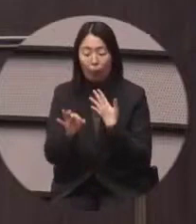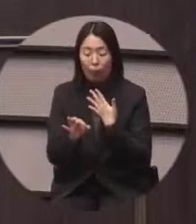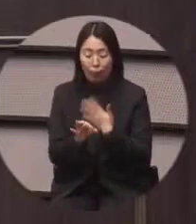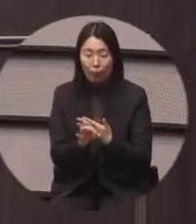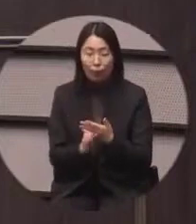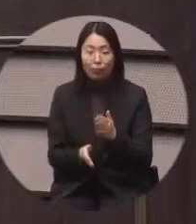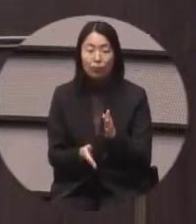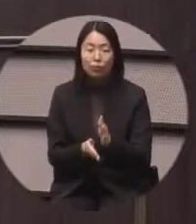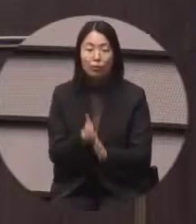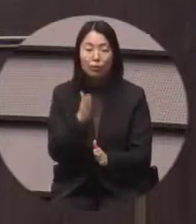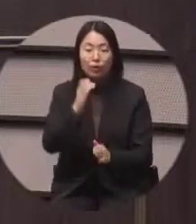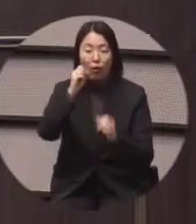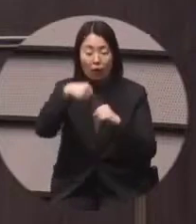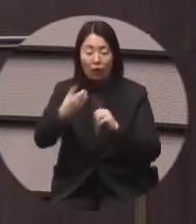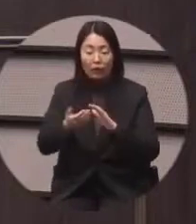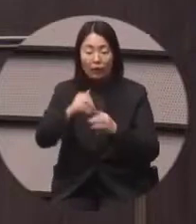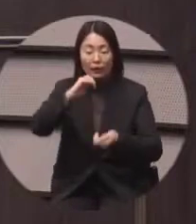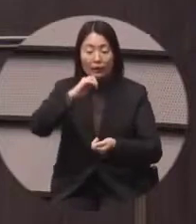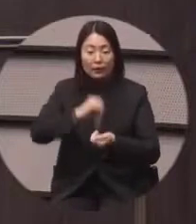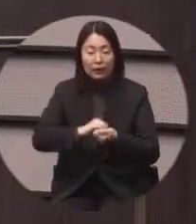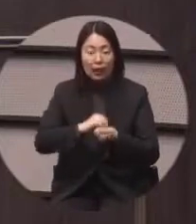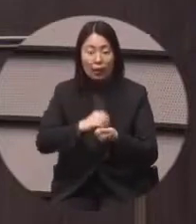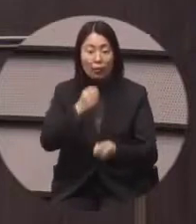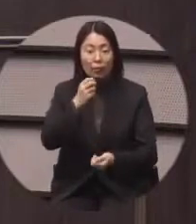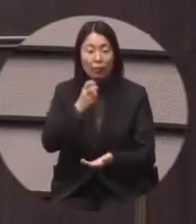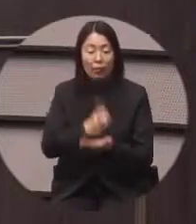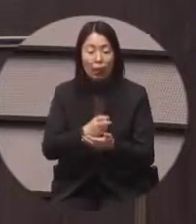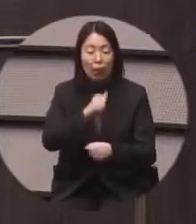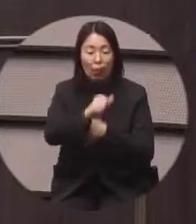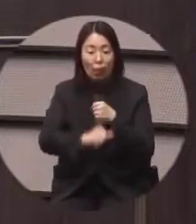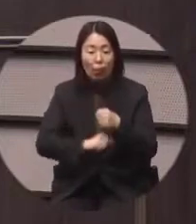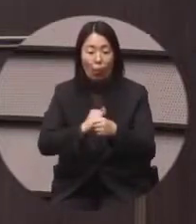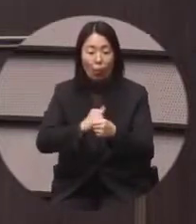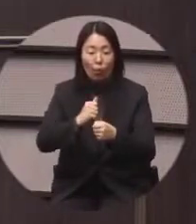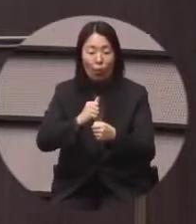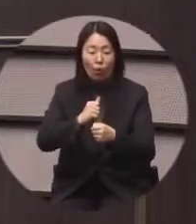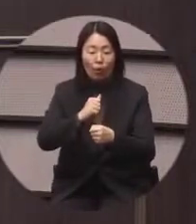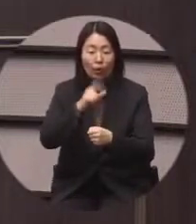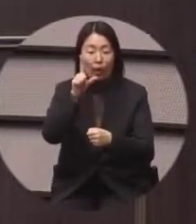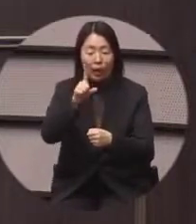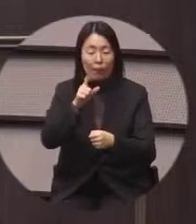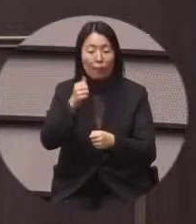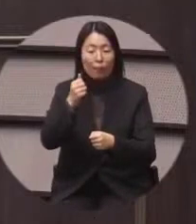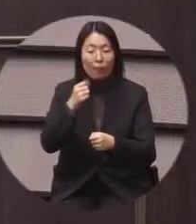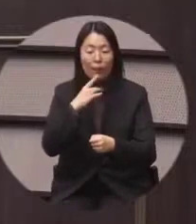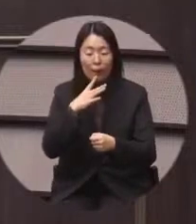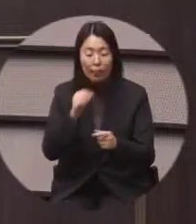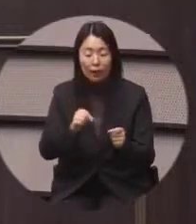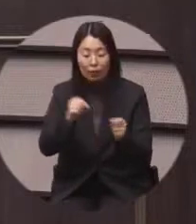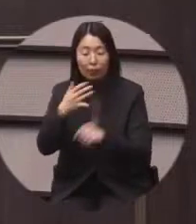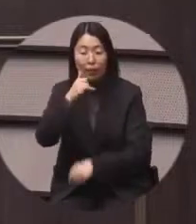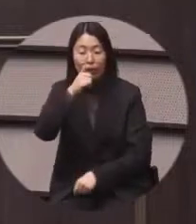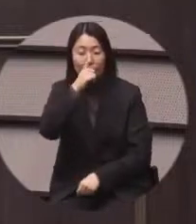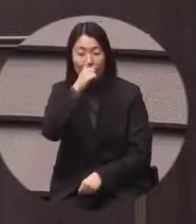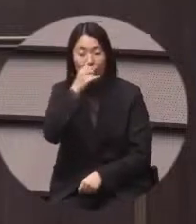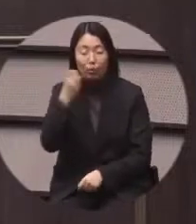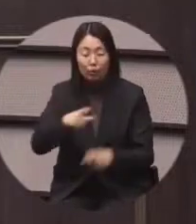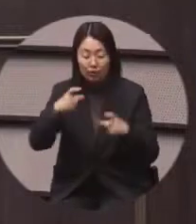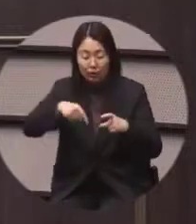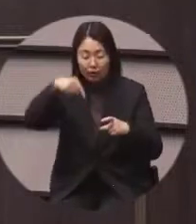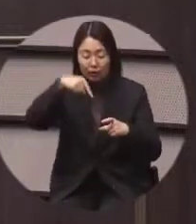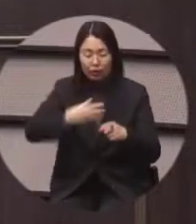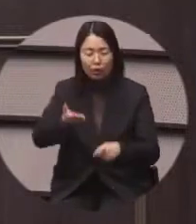따른 개발 행위 허가 제한은 현행법상 최대 5년 이내에 한 차례만 연장할 수 있으며, 해당 구역은